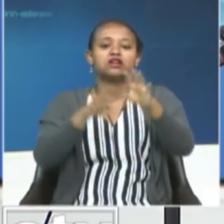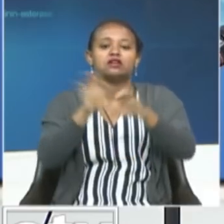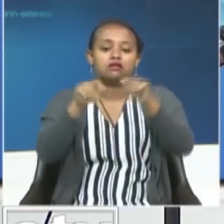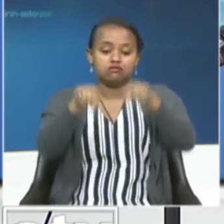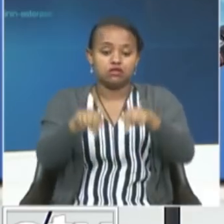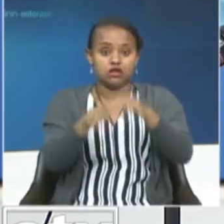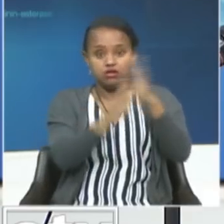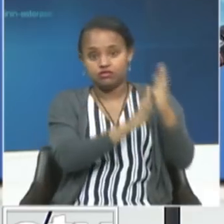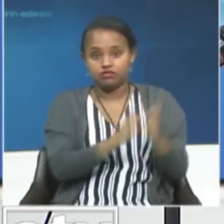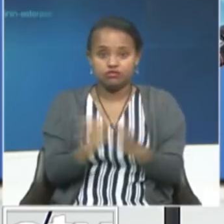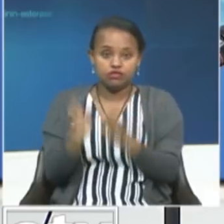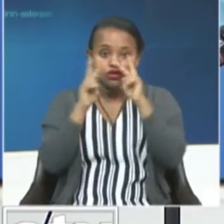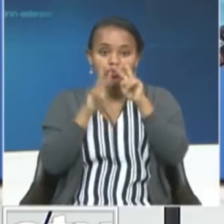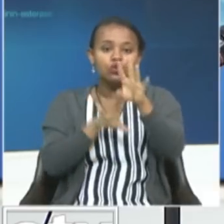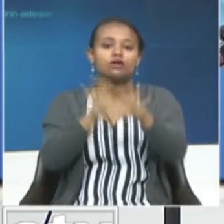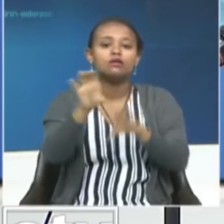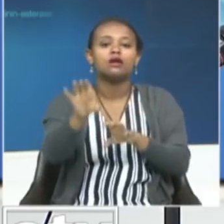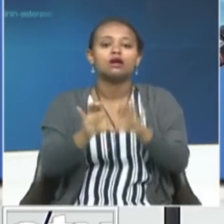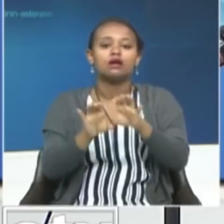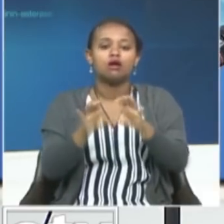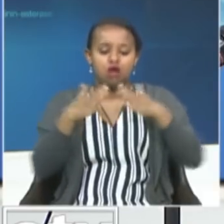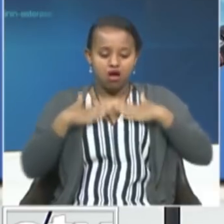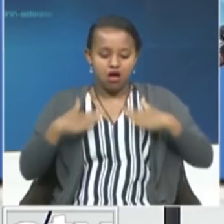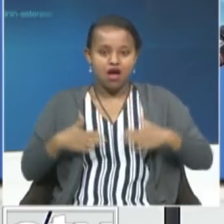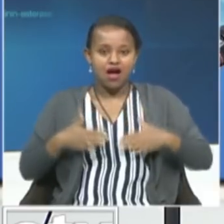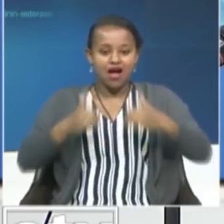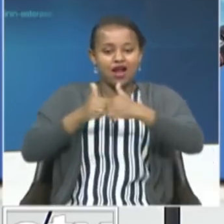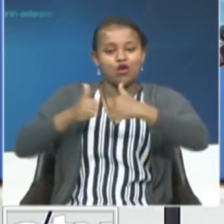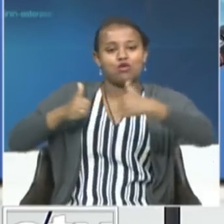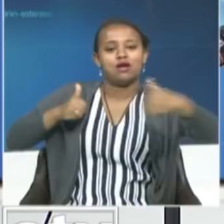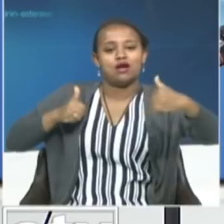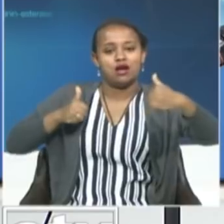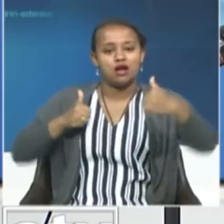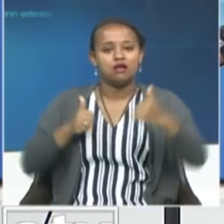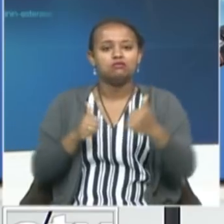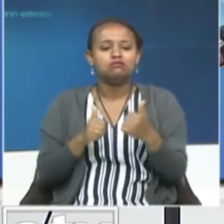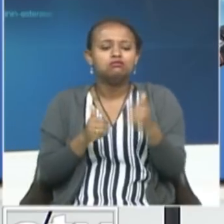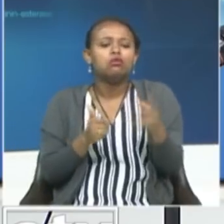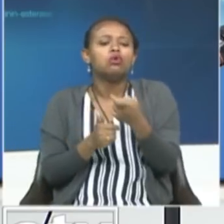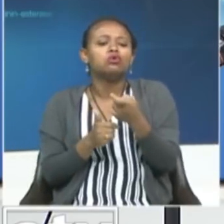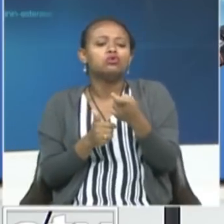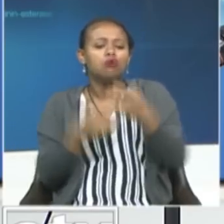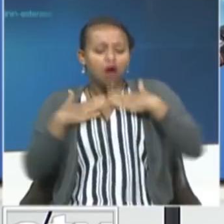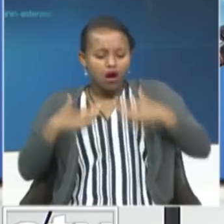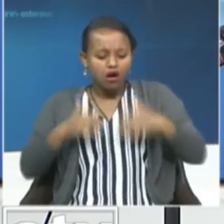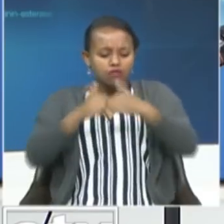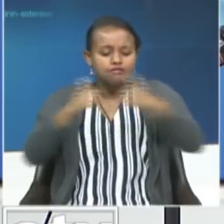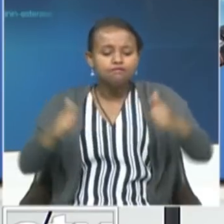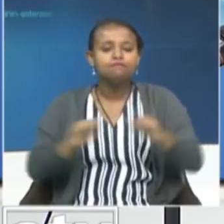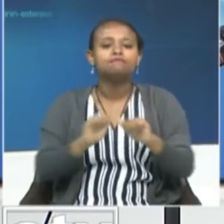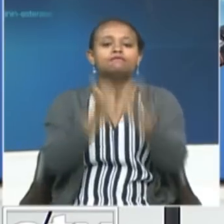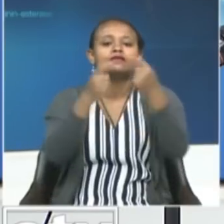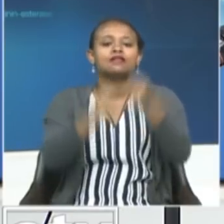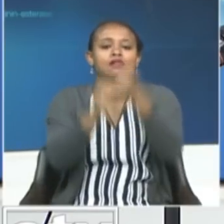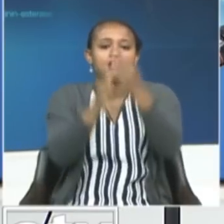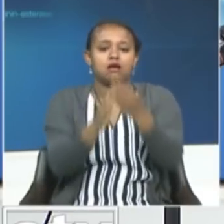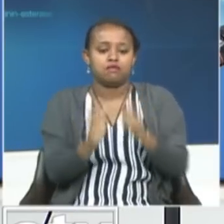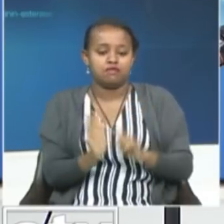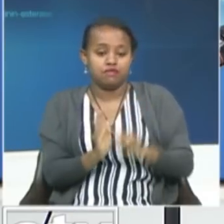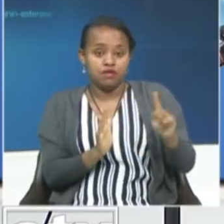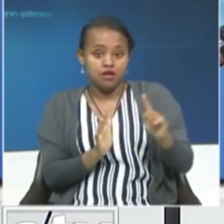በዛሬው ዝግጅታችን ትኩረት የምናደርገው አካላዊ መራራቅ ላይ ነው። ለመሆኑ አካላዊ መራራቅ እንዴት ይተገበራል? በተለይ በእኛ